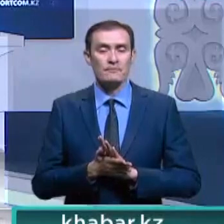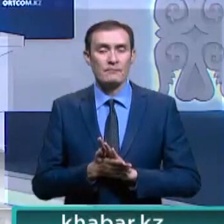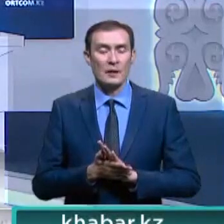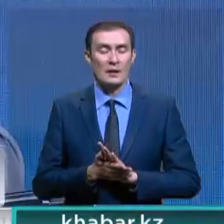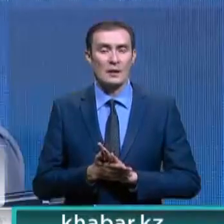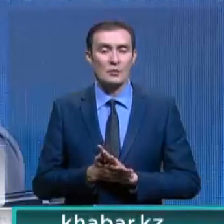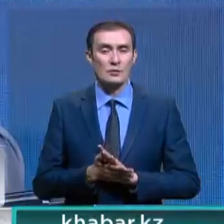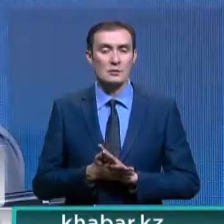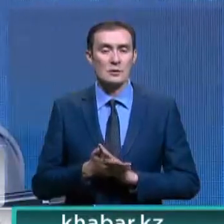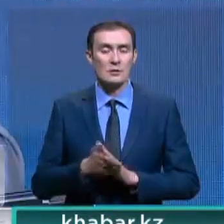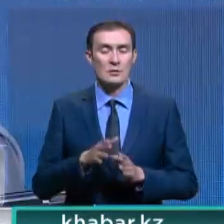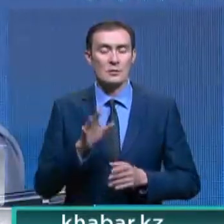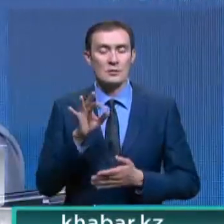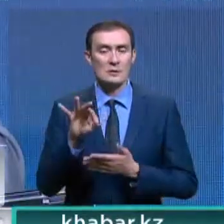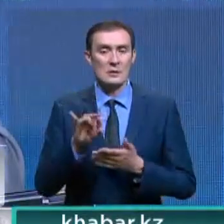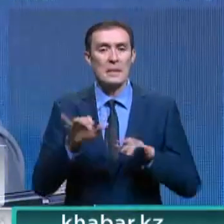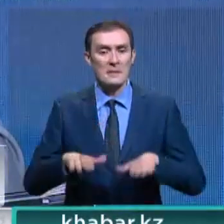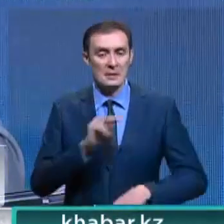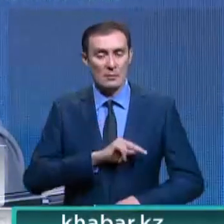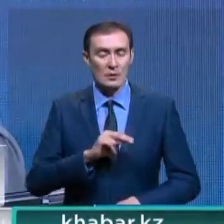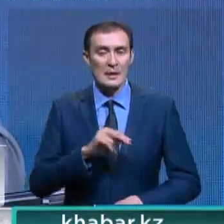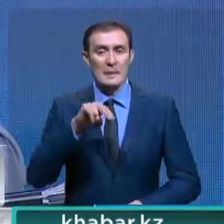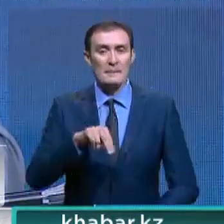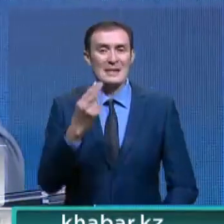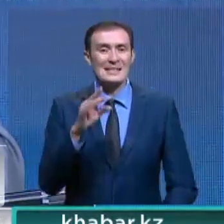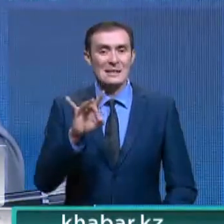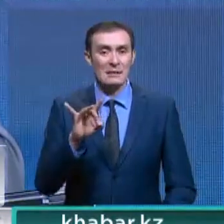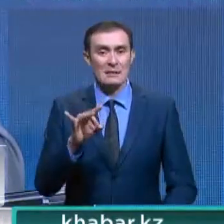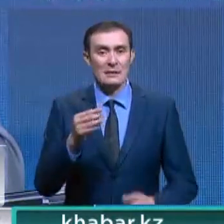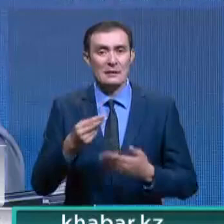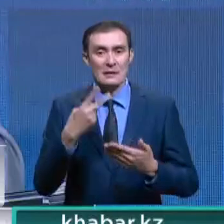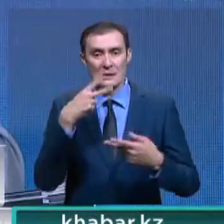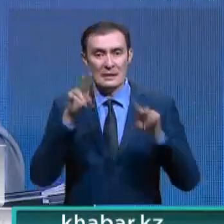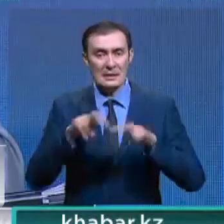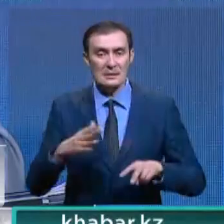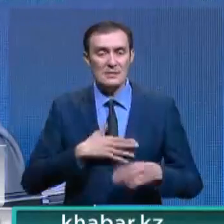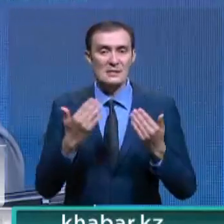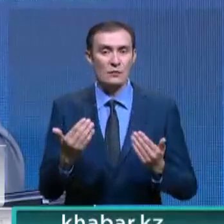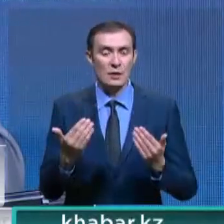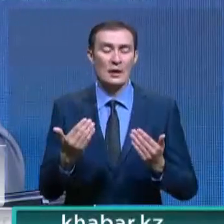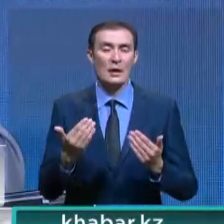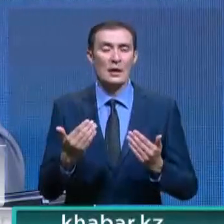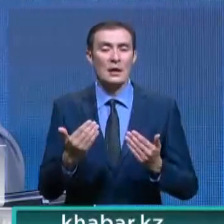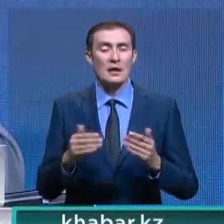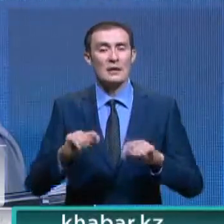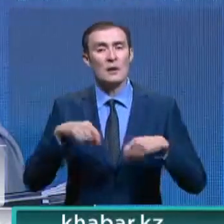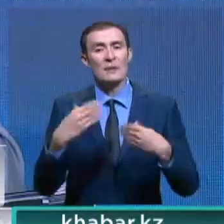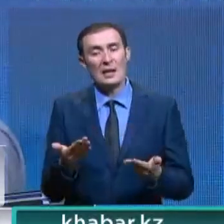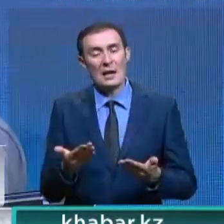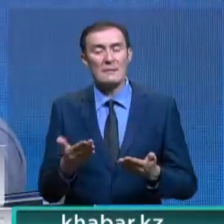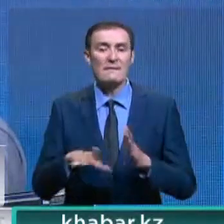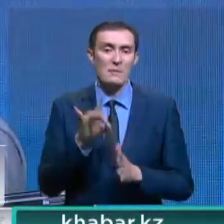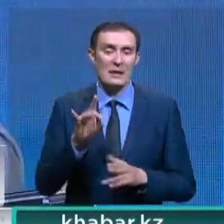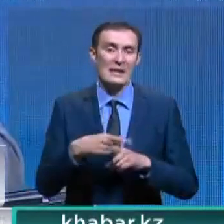удаленного формата работы по поттер тестированию мы даем сегодня право выбора граждан то есть